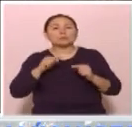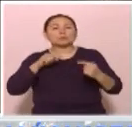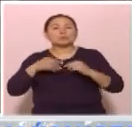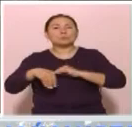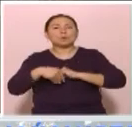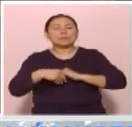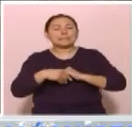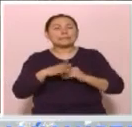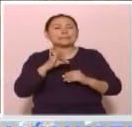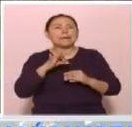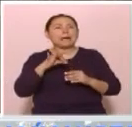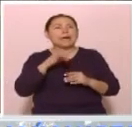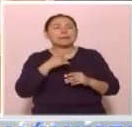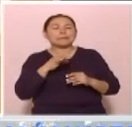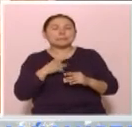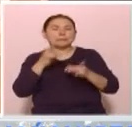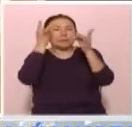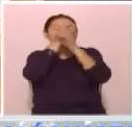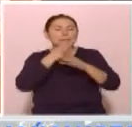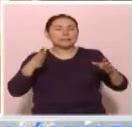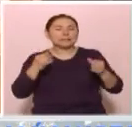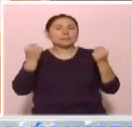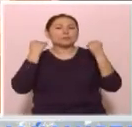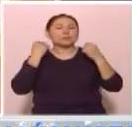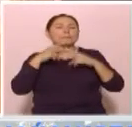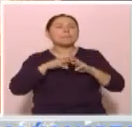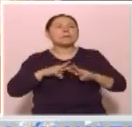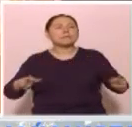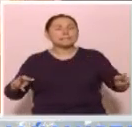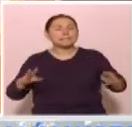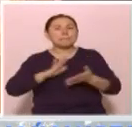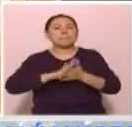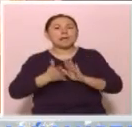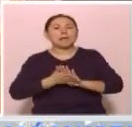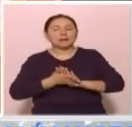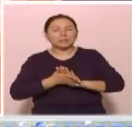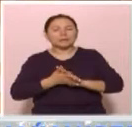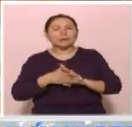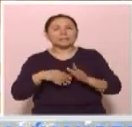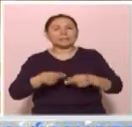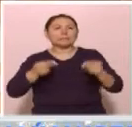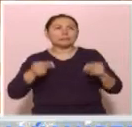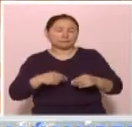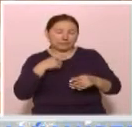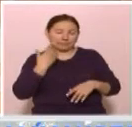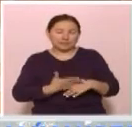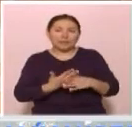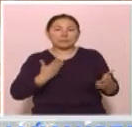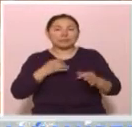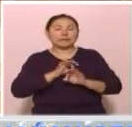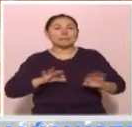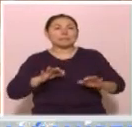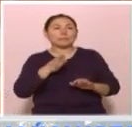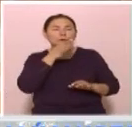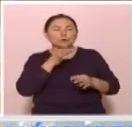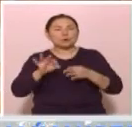қарсы іс-қимыл агенттігі мен мәдениет және спорт министрі арасындағы меморандум аясында жүзеге асты. Айта кетейін, алдағы уақытта